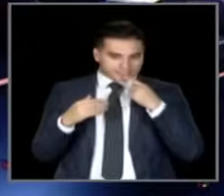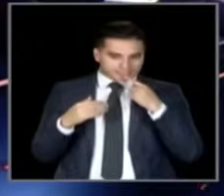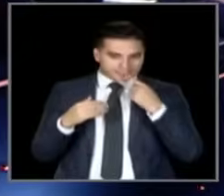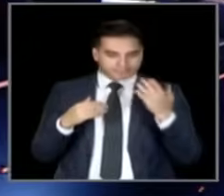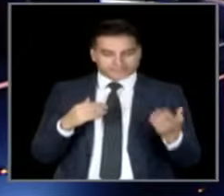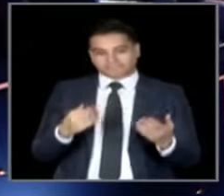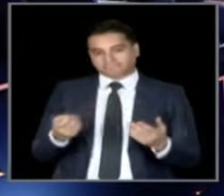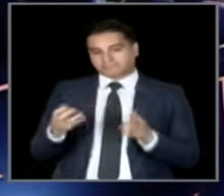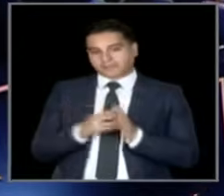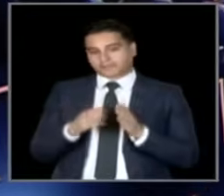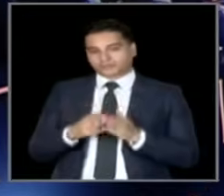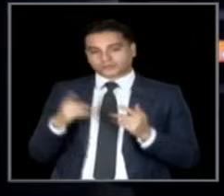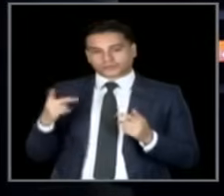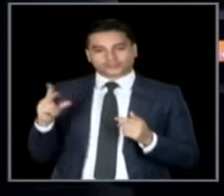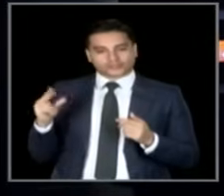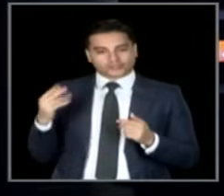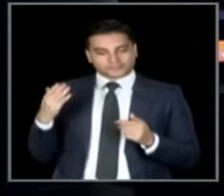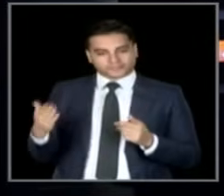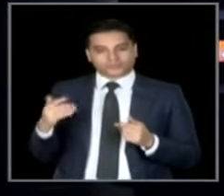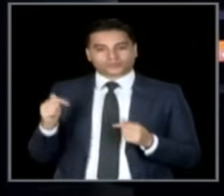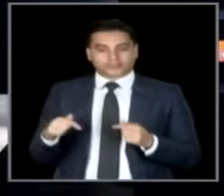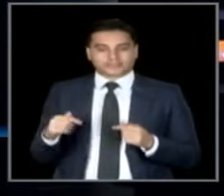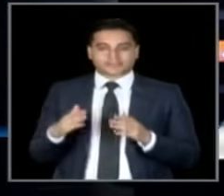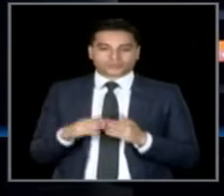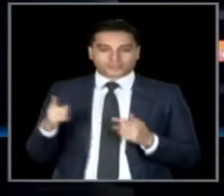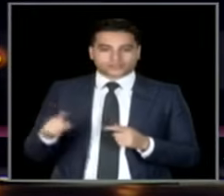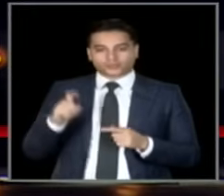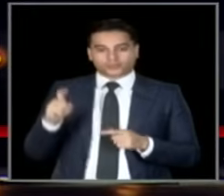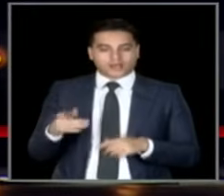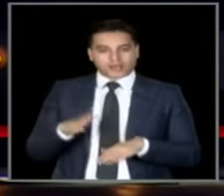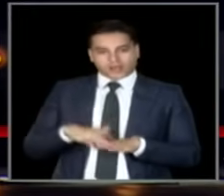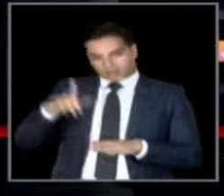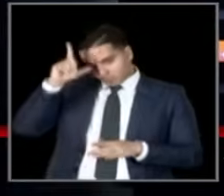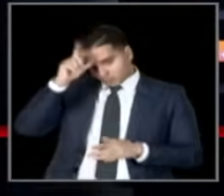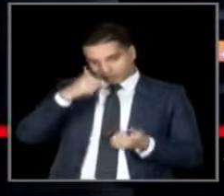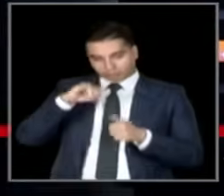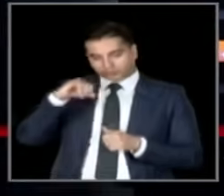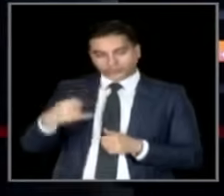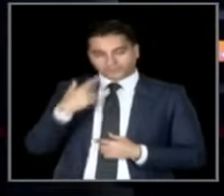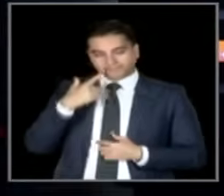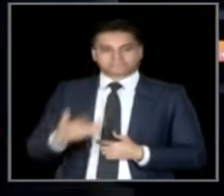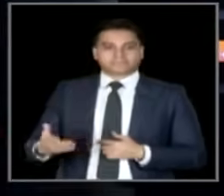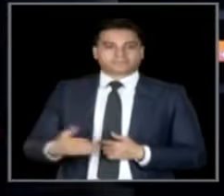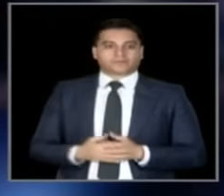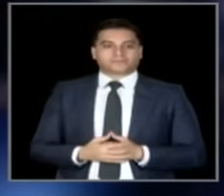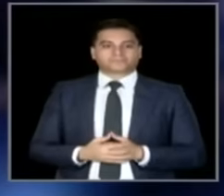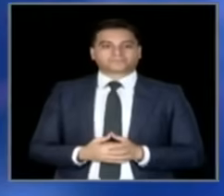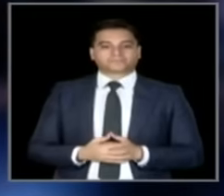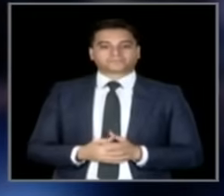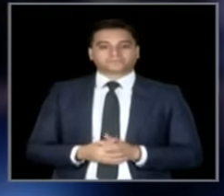اسكندرية، جامعة السويس 20، وجامعة السويس حان معاد الجوكر.